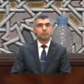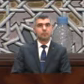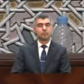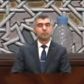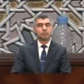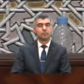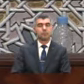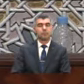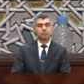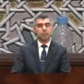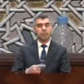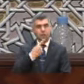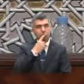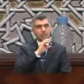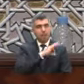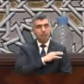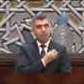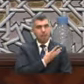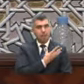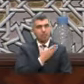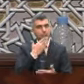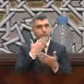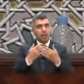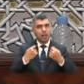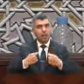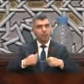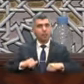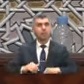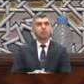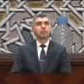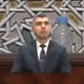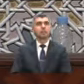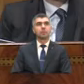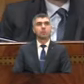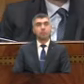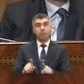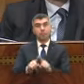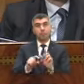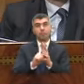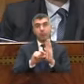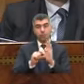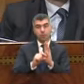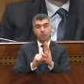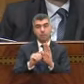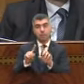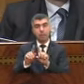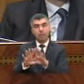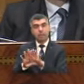بسم الله الرحمن الرحيم، شكرا سيد الرئيس، سيد الوزيرة، غير علاقة بهذا الموضوع ديال حسن التدبير،